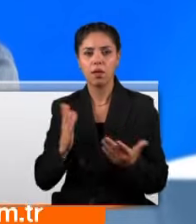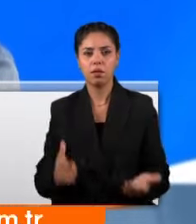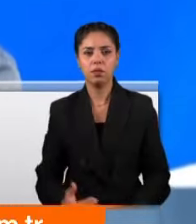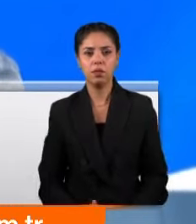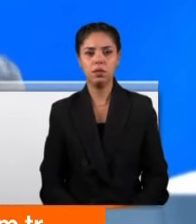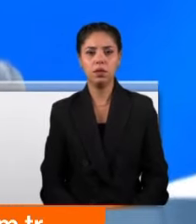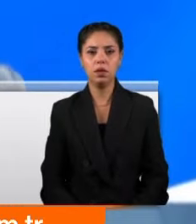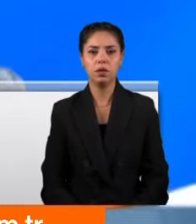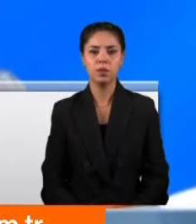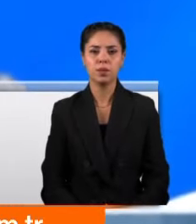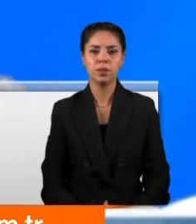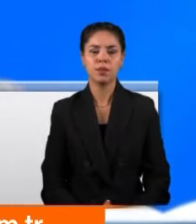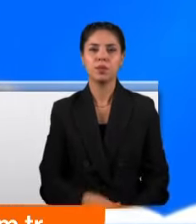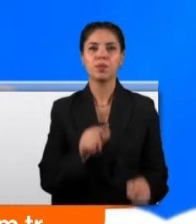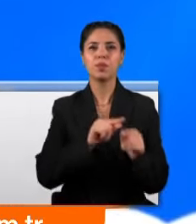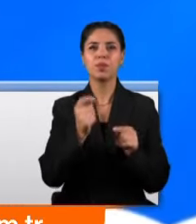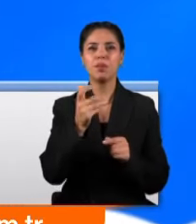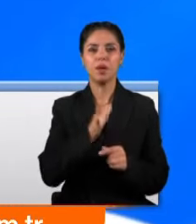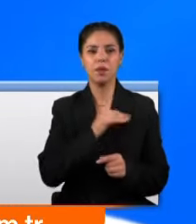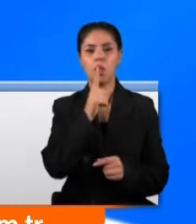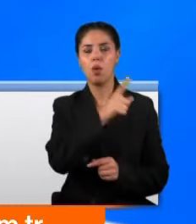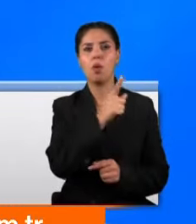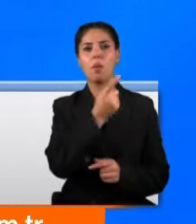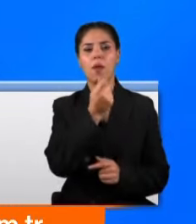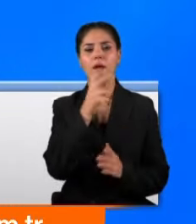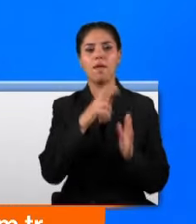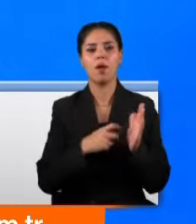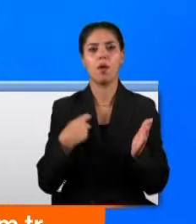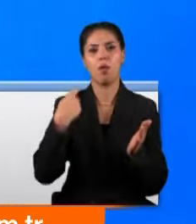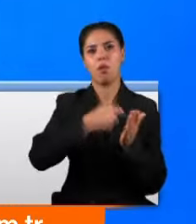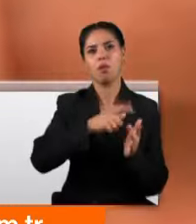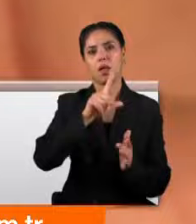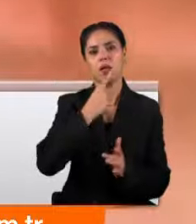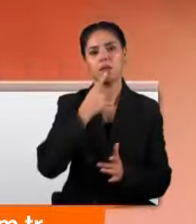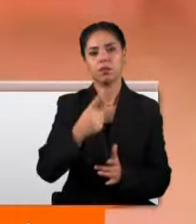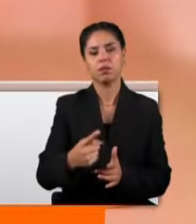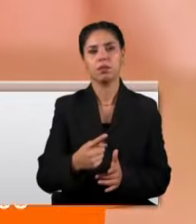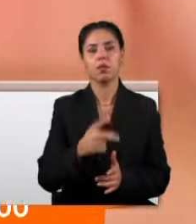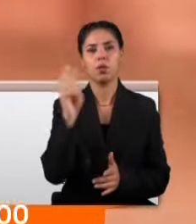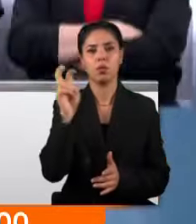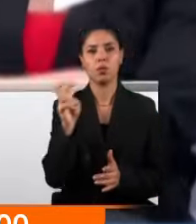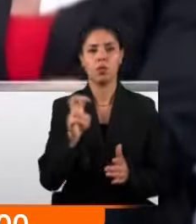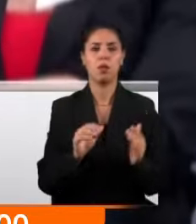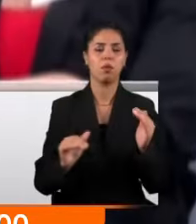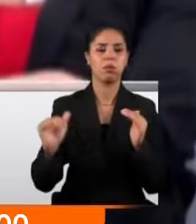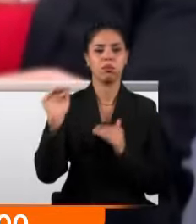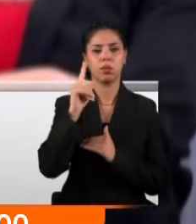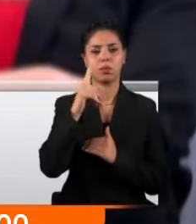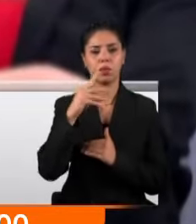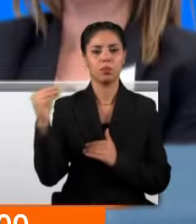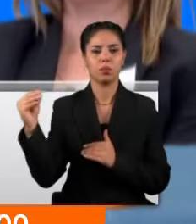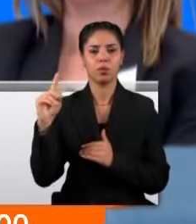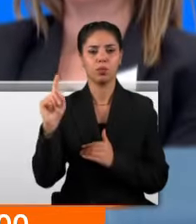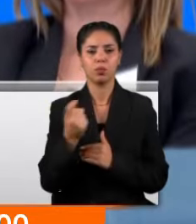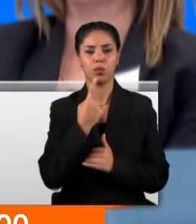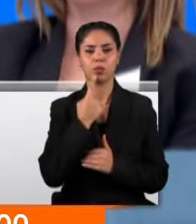O parayı buraya getirebilmek için de o paranın vergisini ödemek zorunda olduğunu söylüyor. Dolar gene artmış diyor. 1 milyon daha bul bugün